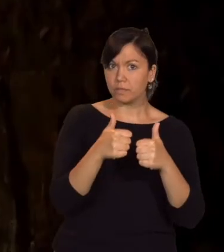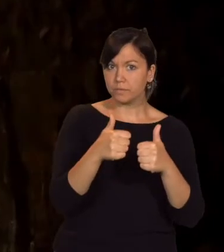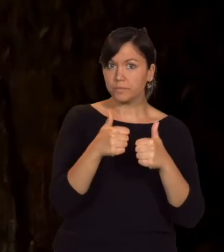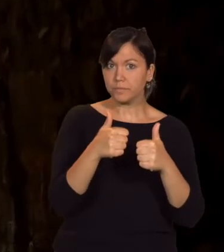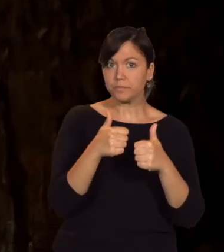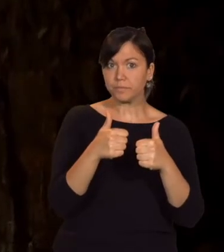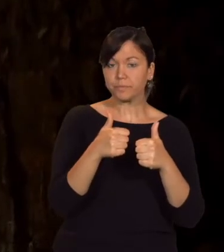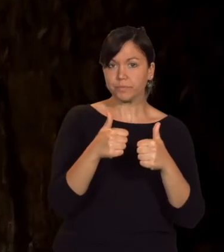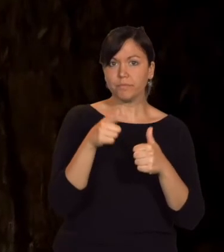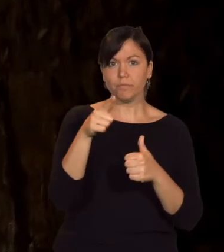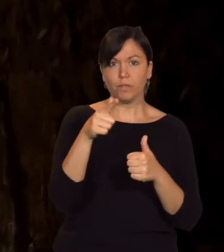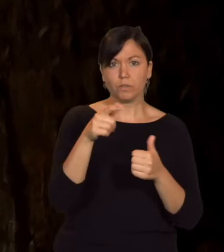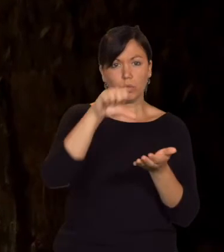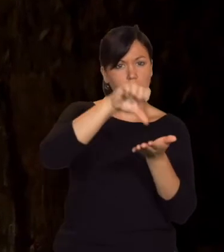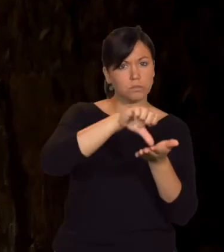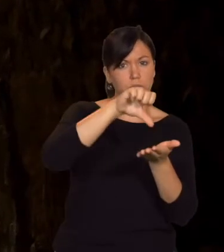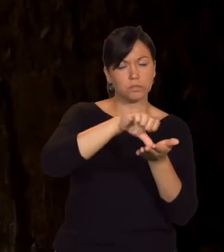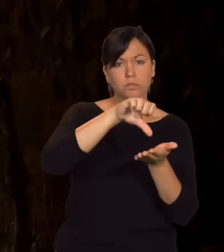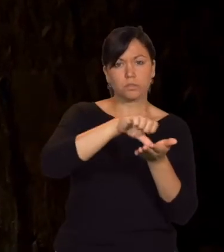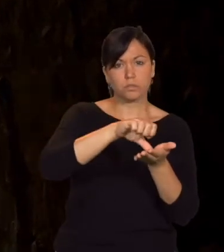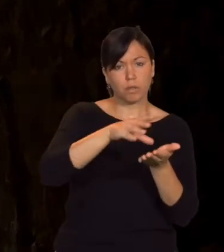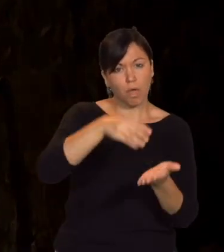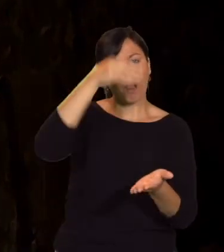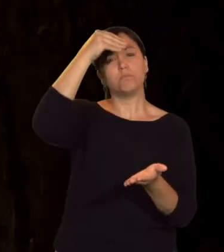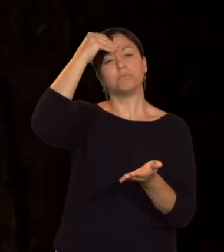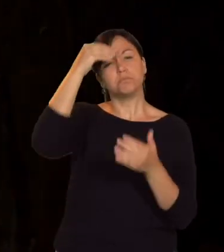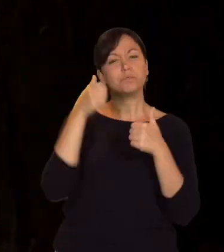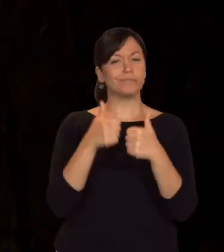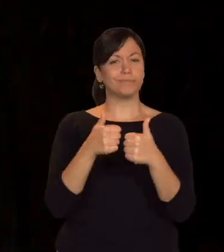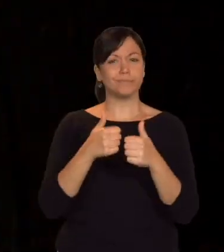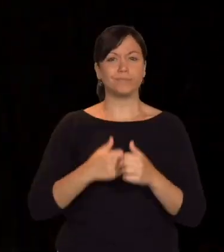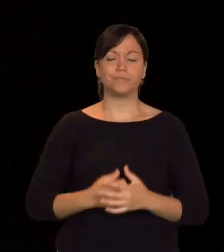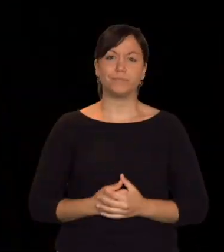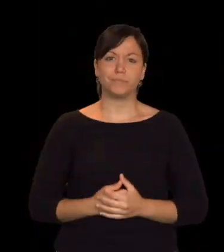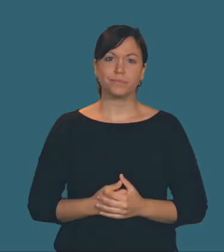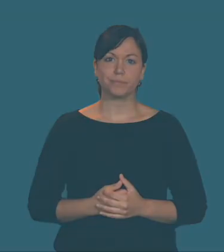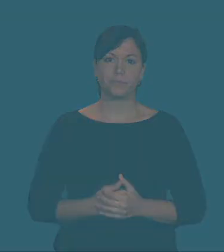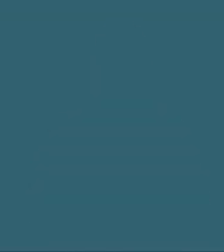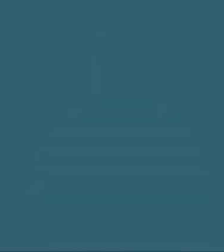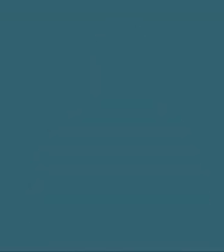i que us emporteu una molt bona imatge de la ciutat.